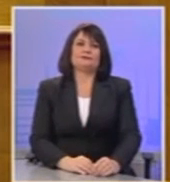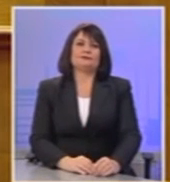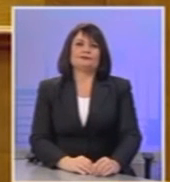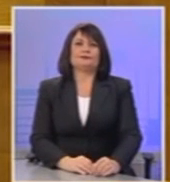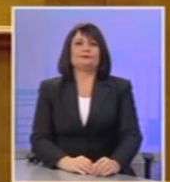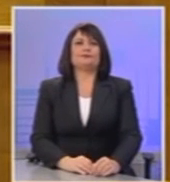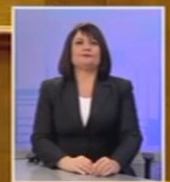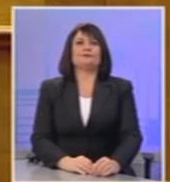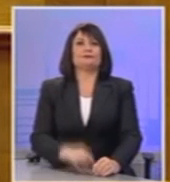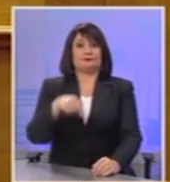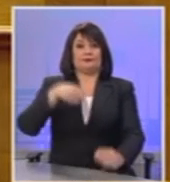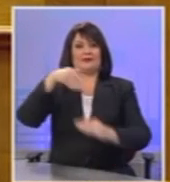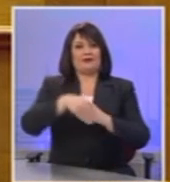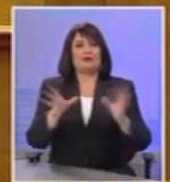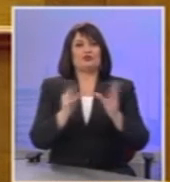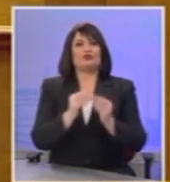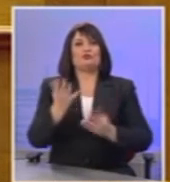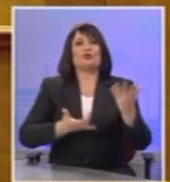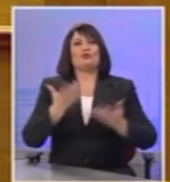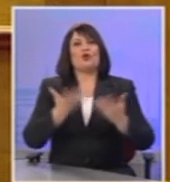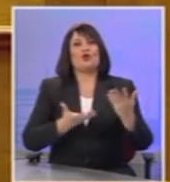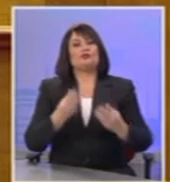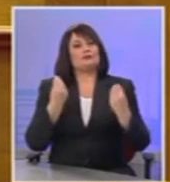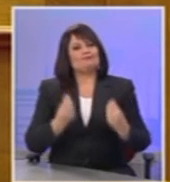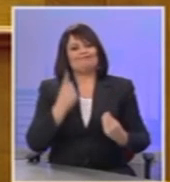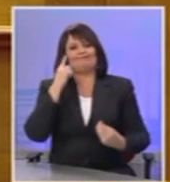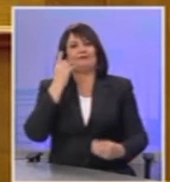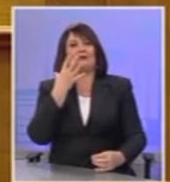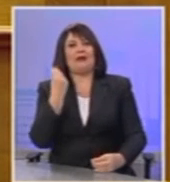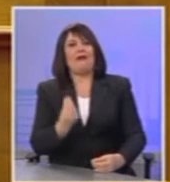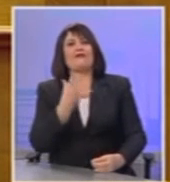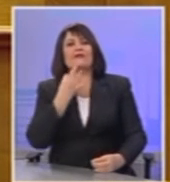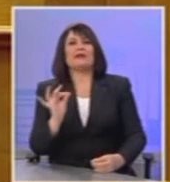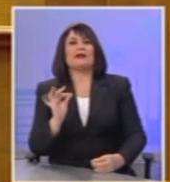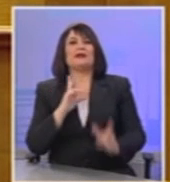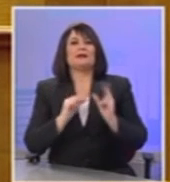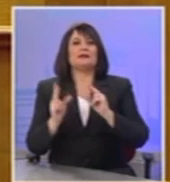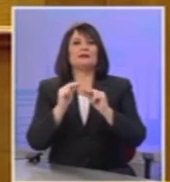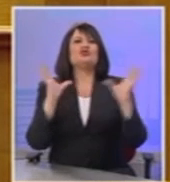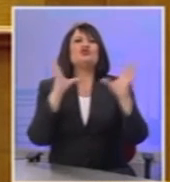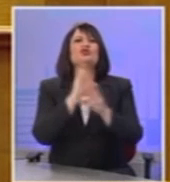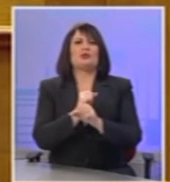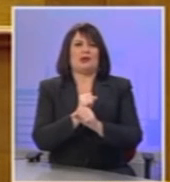Η νύχτα του προϋπολογισμού είναι νομίζω μια καλή ευκαιρία να μιλήσουμε για το σκοτάδι των